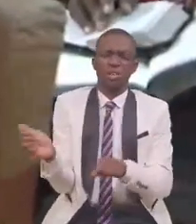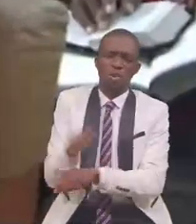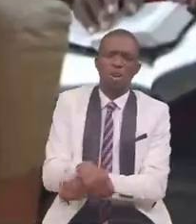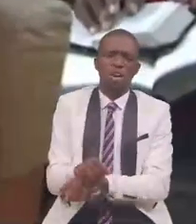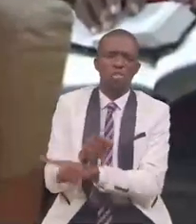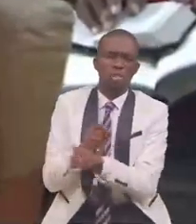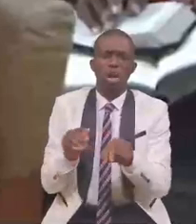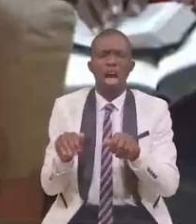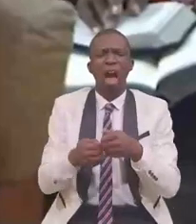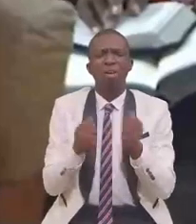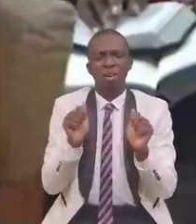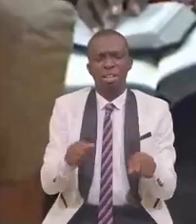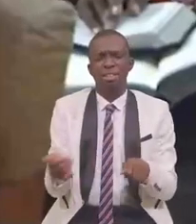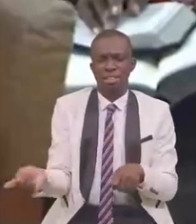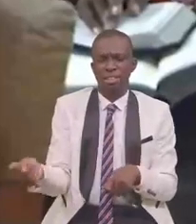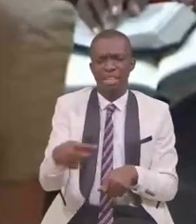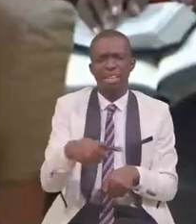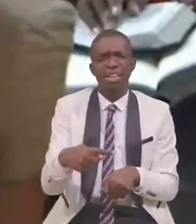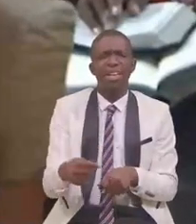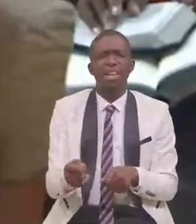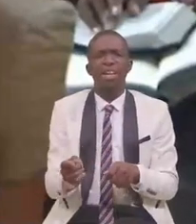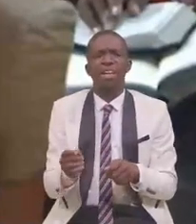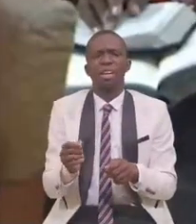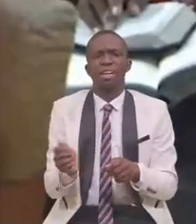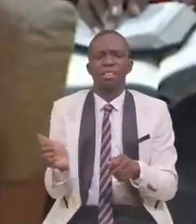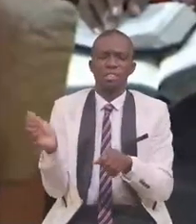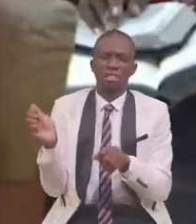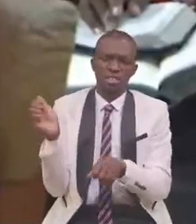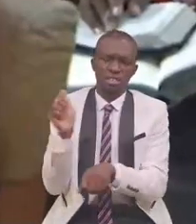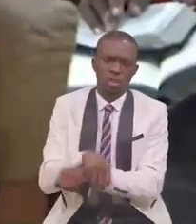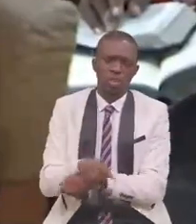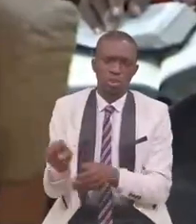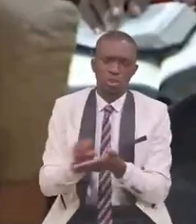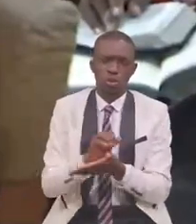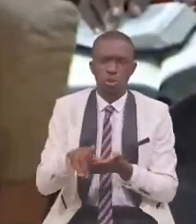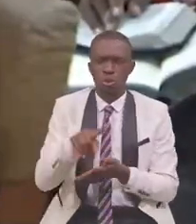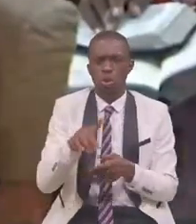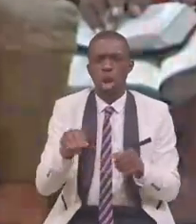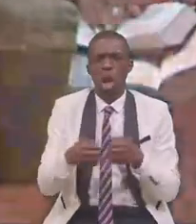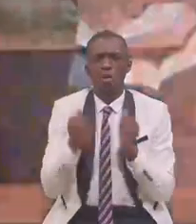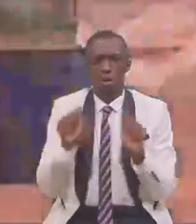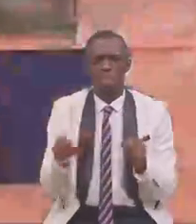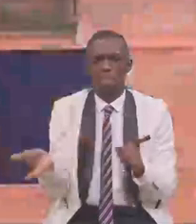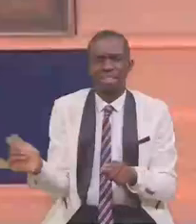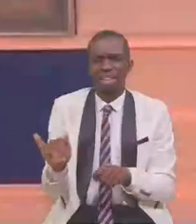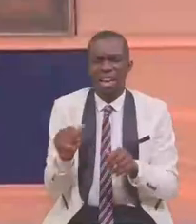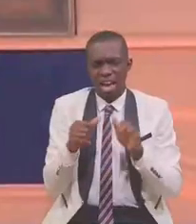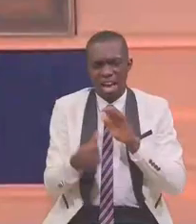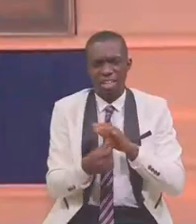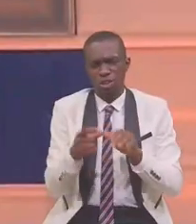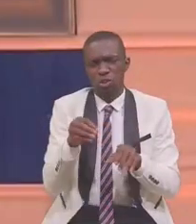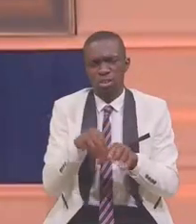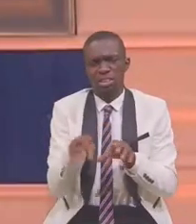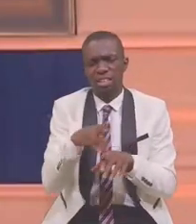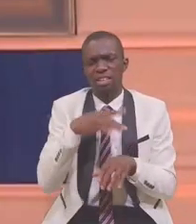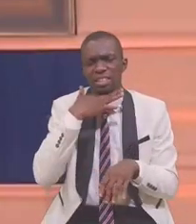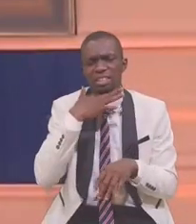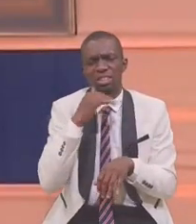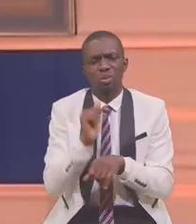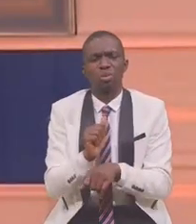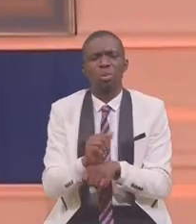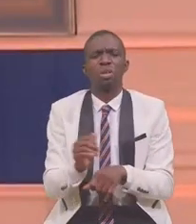Dites-le-moi, comment peuvent-ils vous saper? Dites-moi, comment peuvent-ils vous cacher dans leurs œuvres mauvaises? Vous êtes préservés au